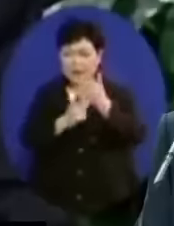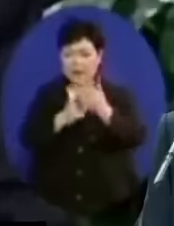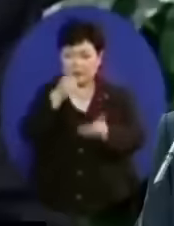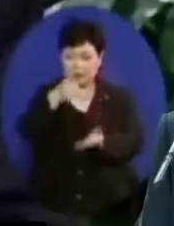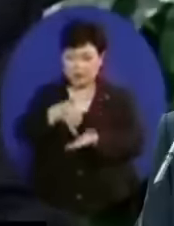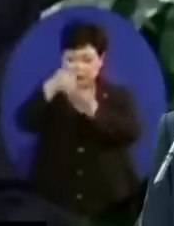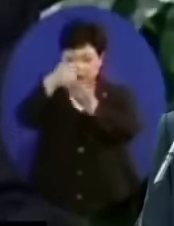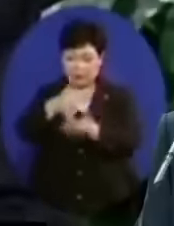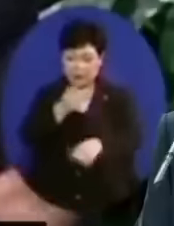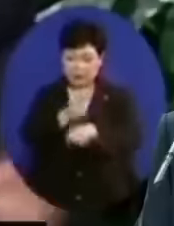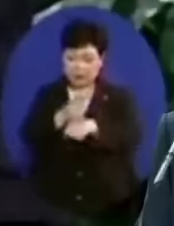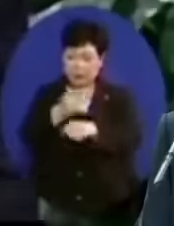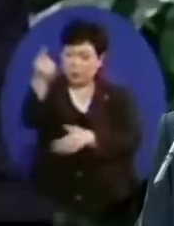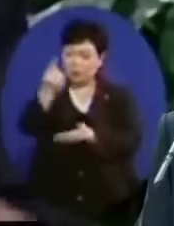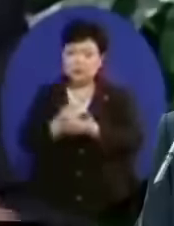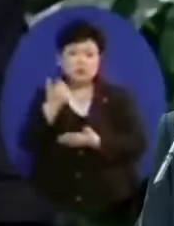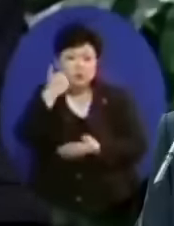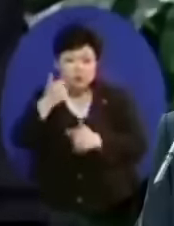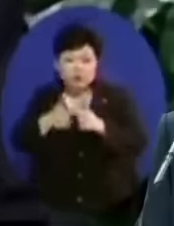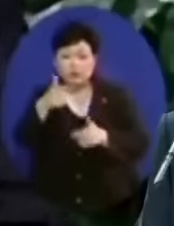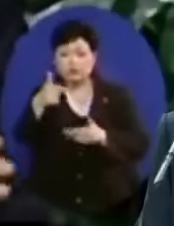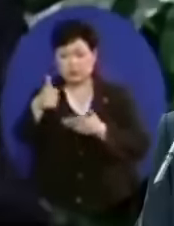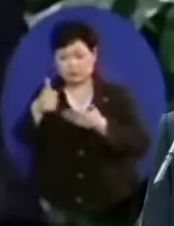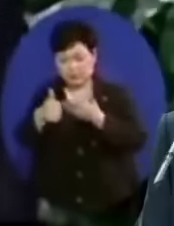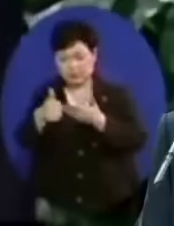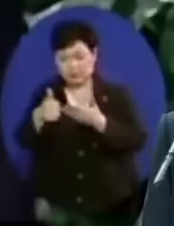그러므로 하나님과 사람은 서로 맞바꾸게 하여